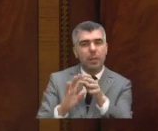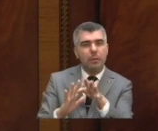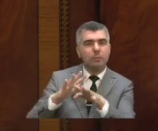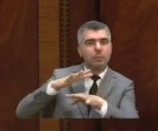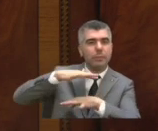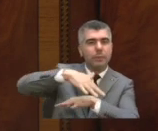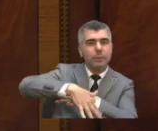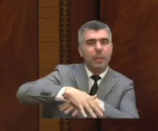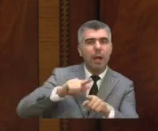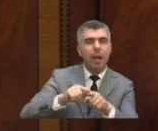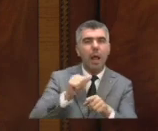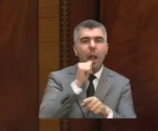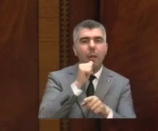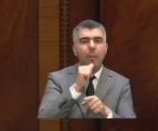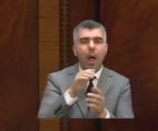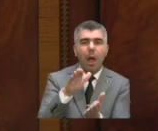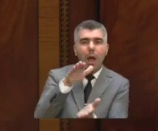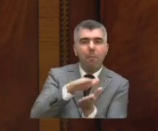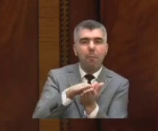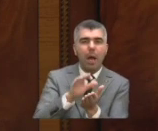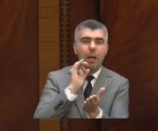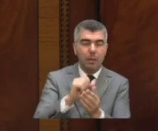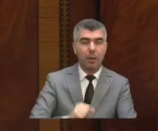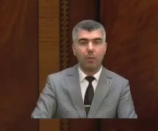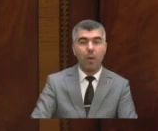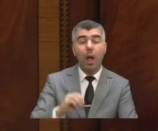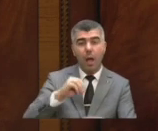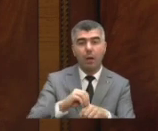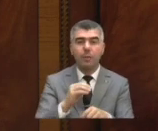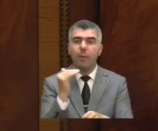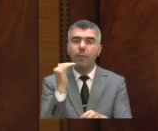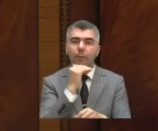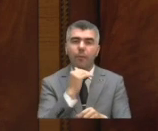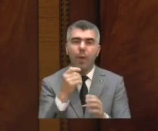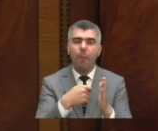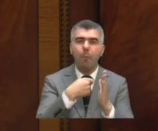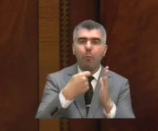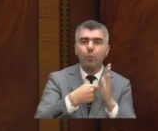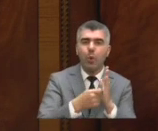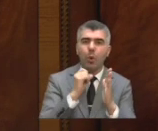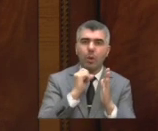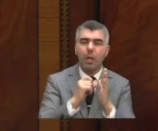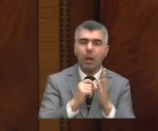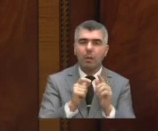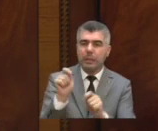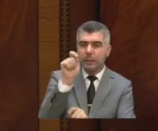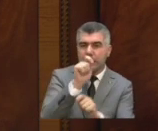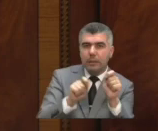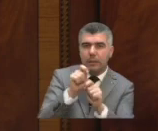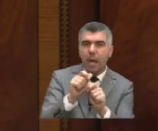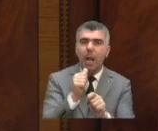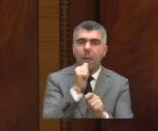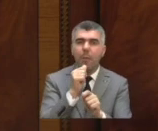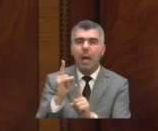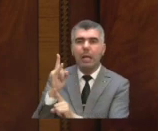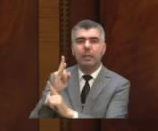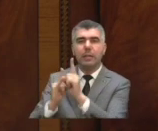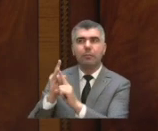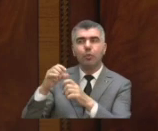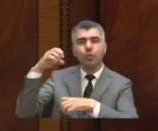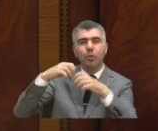التخزين من المياه العذبه تسريع مش مشاريع تعبئات المياه غير التقليديه من خلال